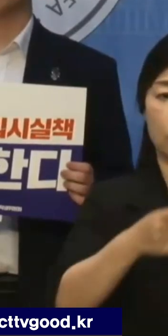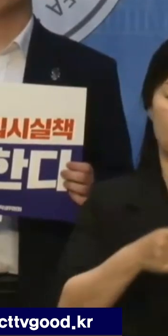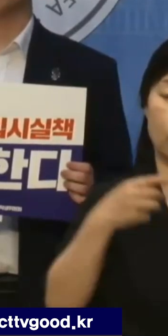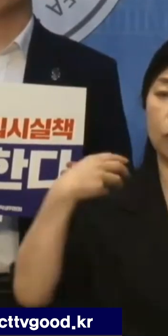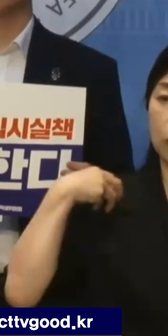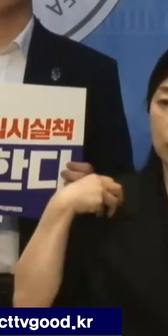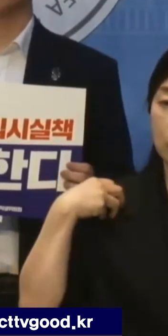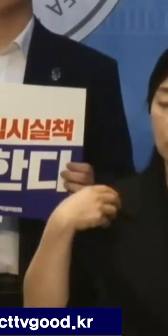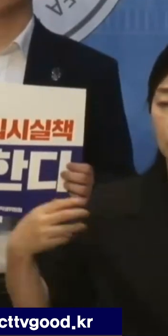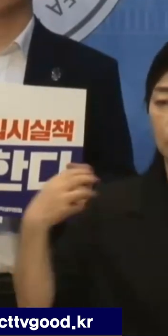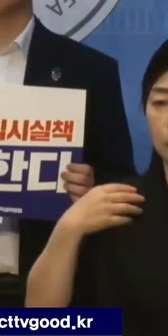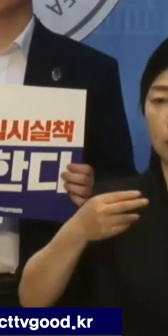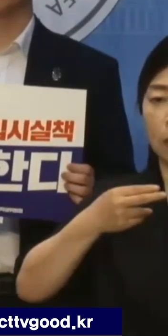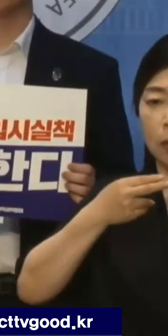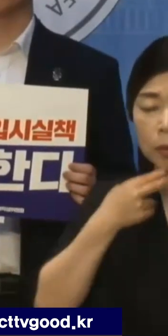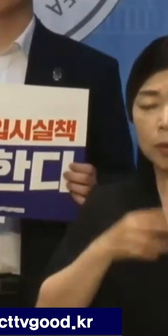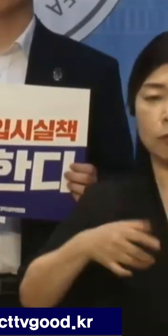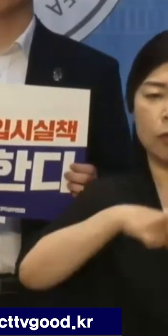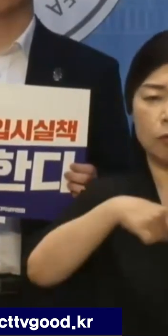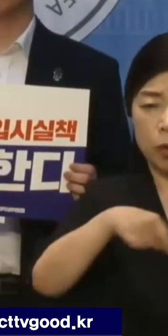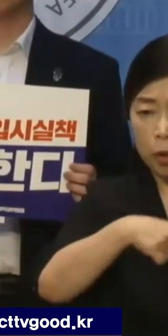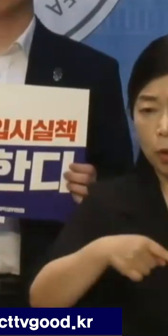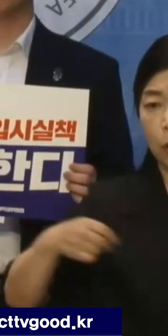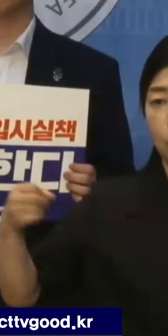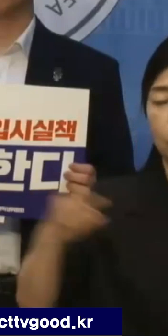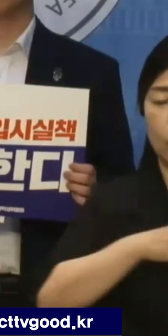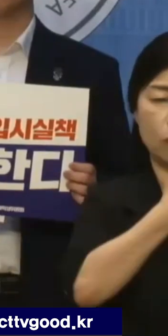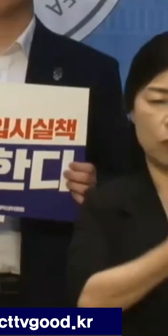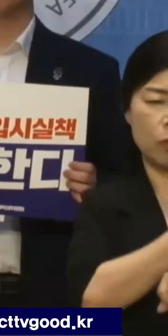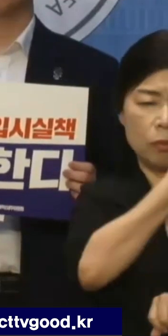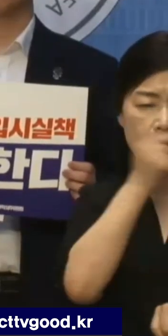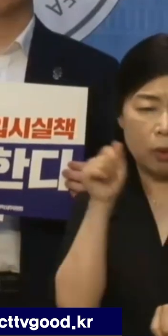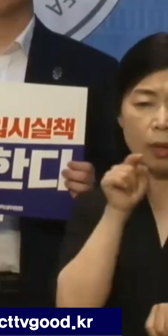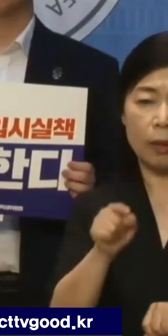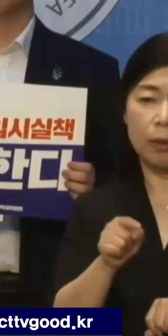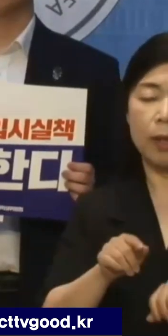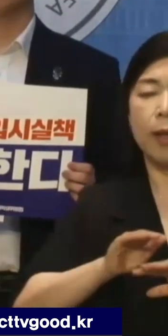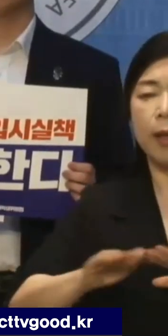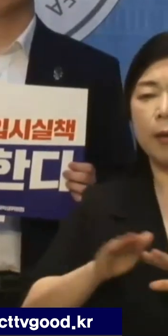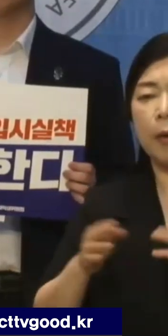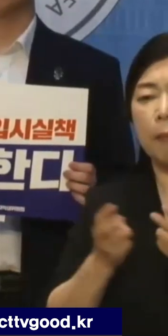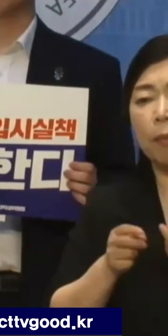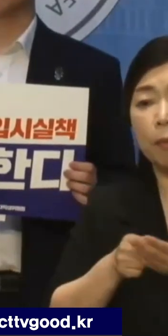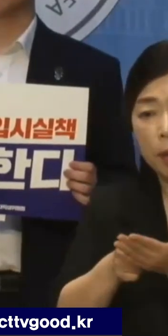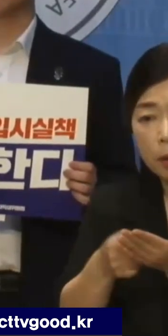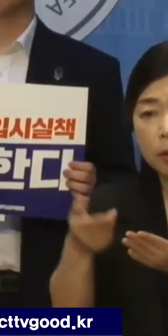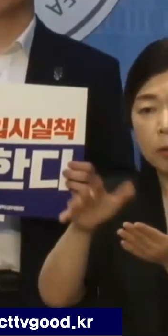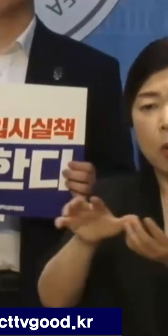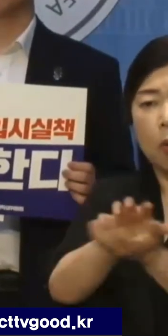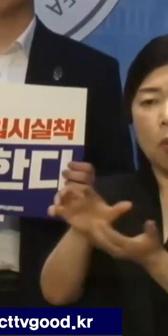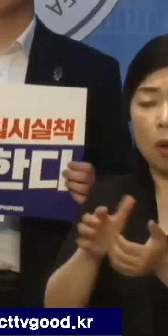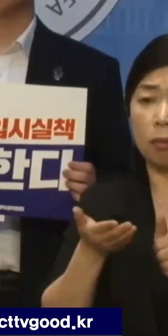윤석열 정권이 무책임한 국정 운영과 무능한 대안 제시에 혼란을 느끼며